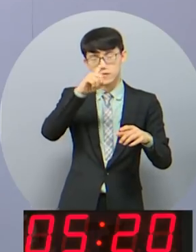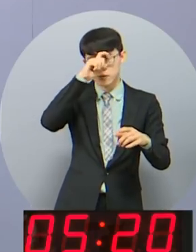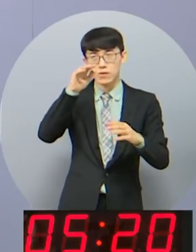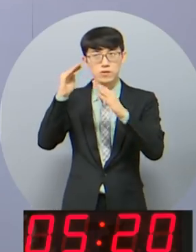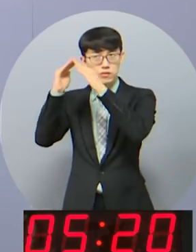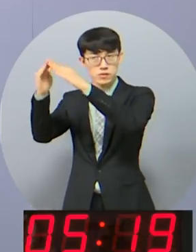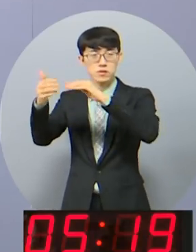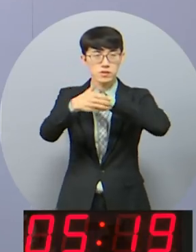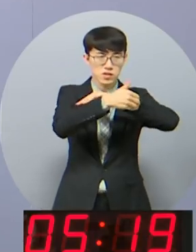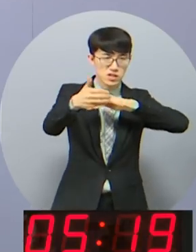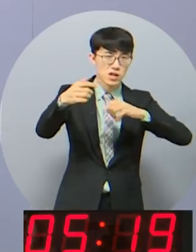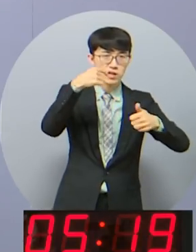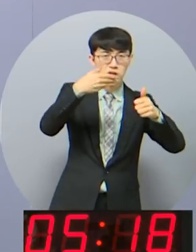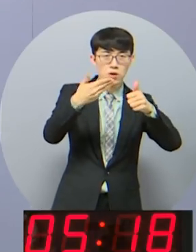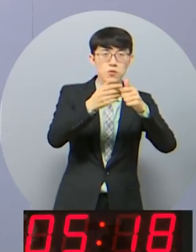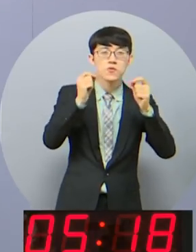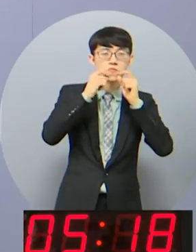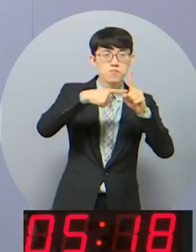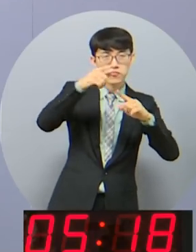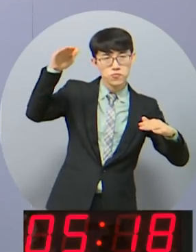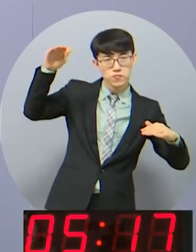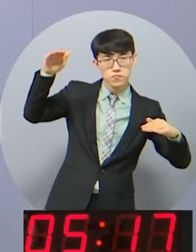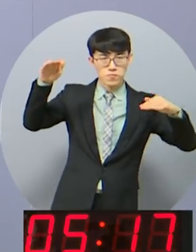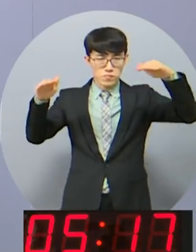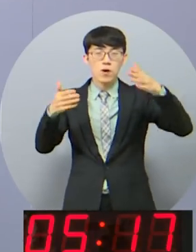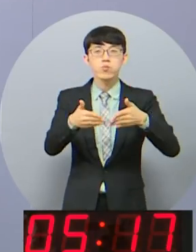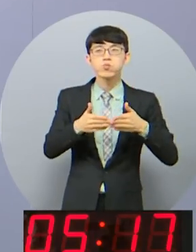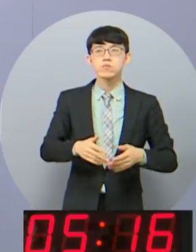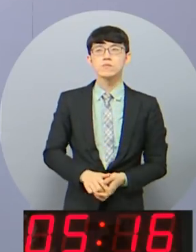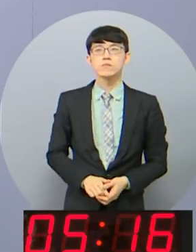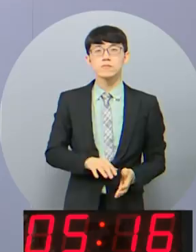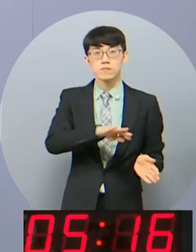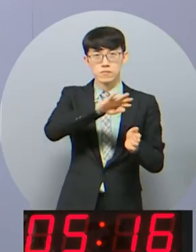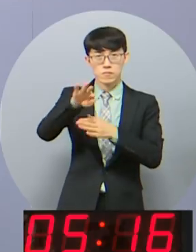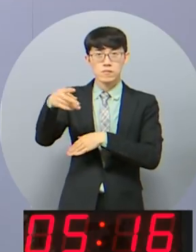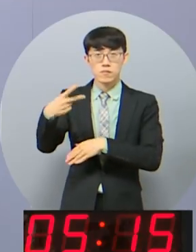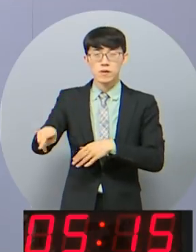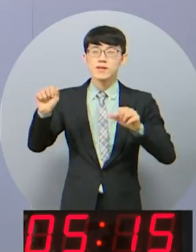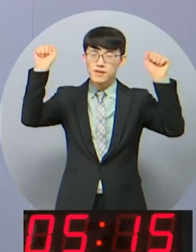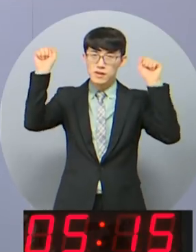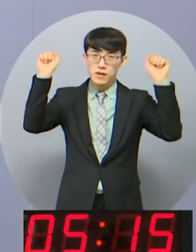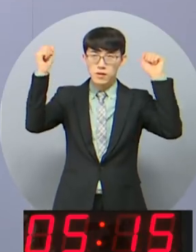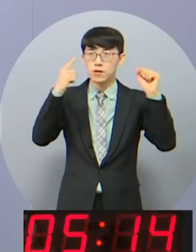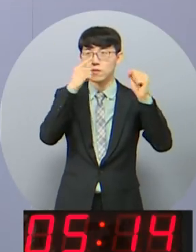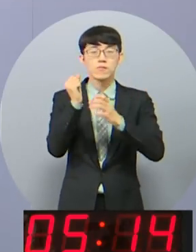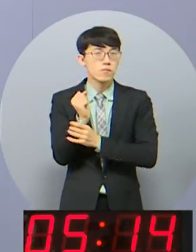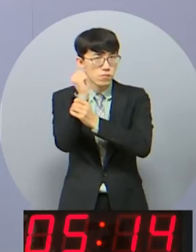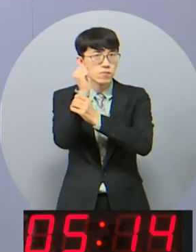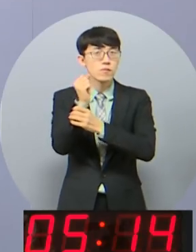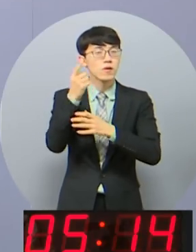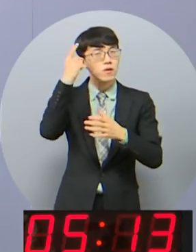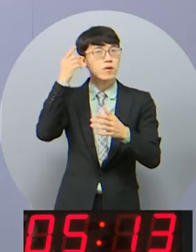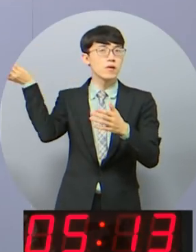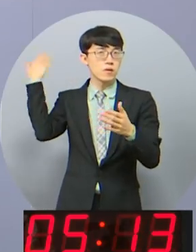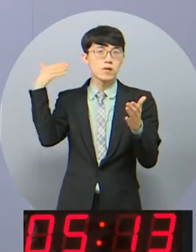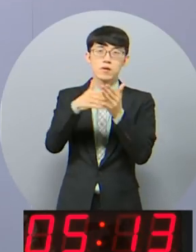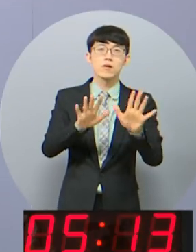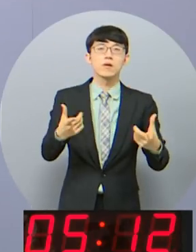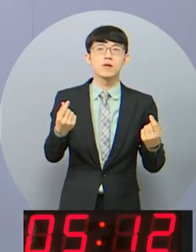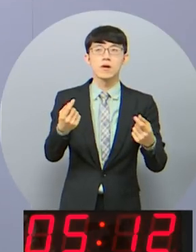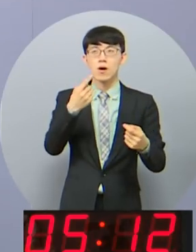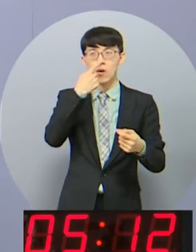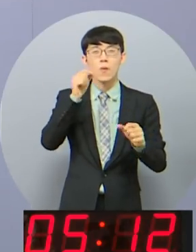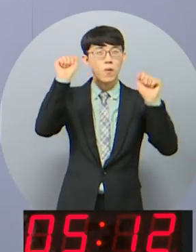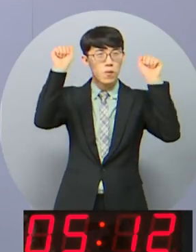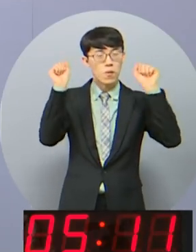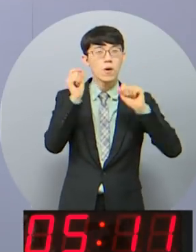来。宇恩会继续监督，支持体育也是宇恩一路以来贯彻的一个初衷哦。宇恩是一个运动的